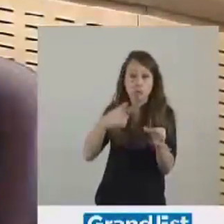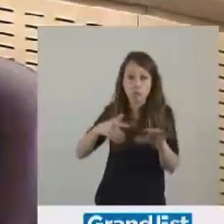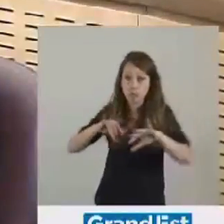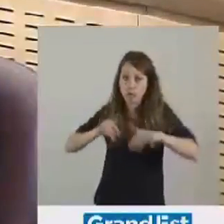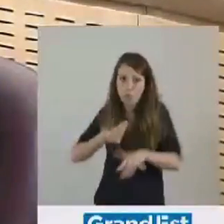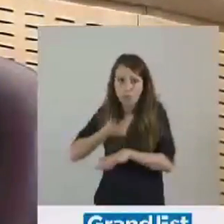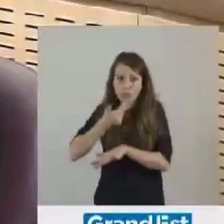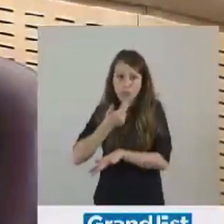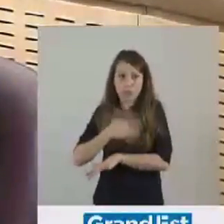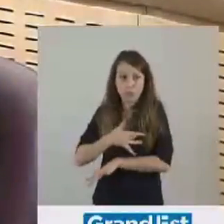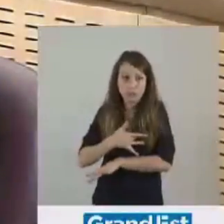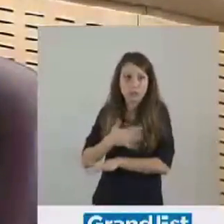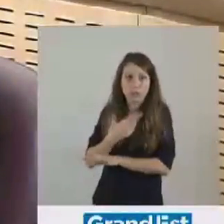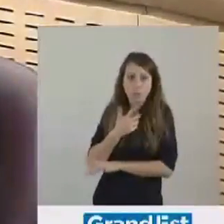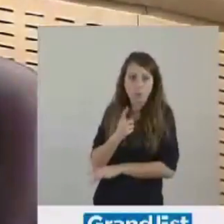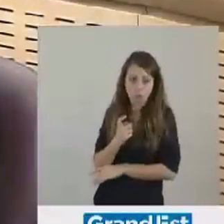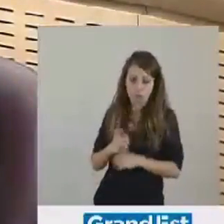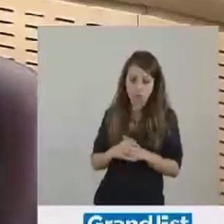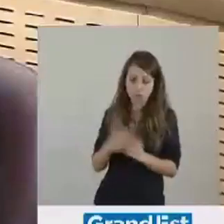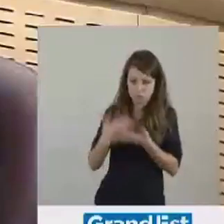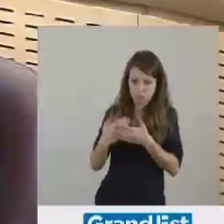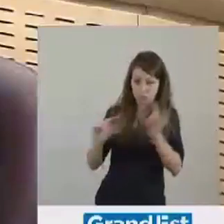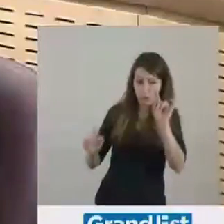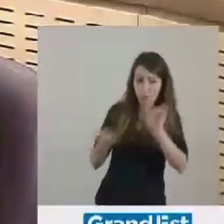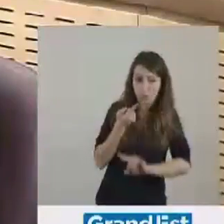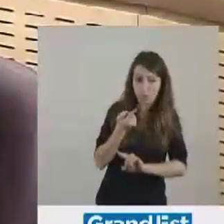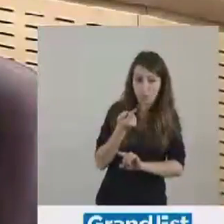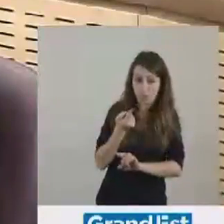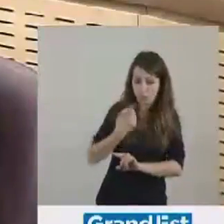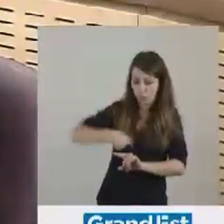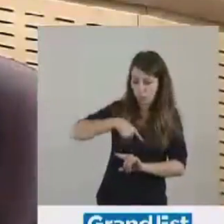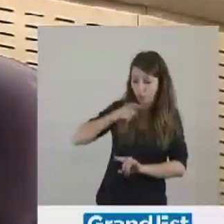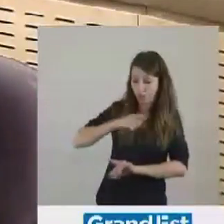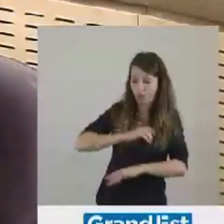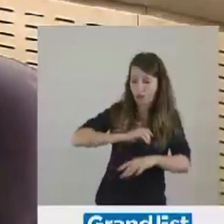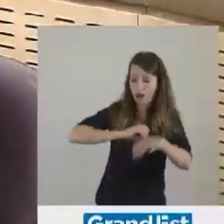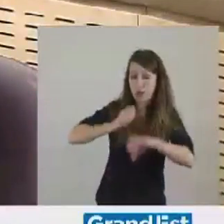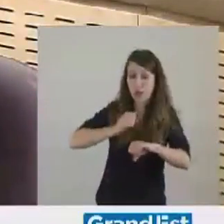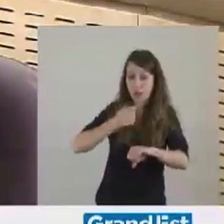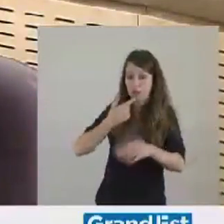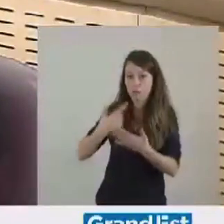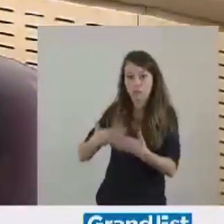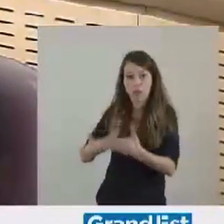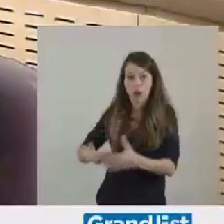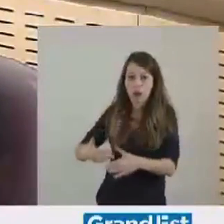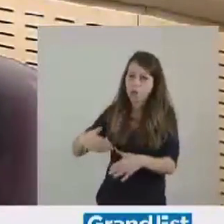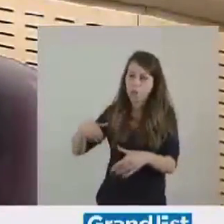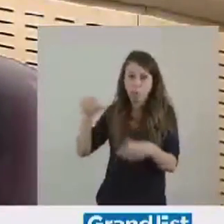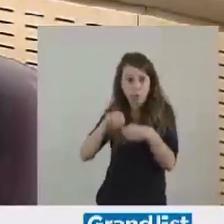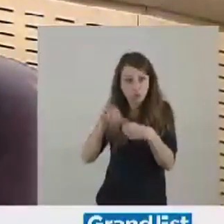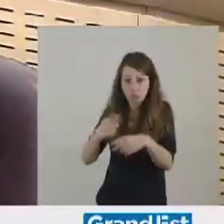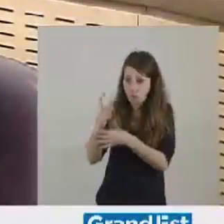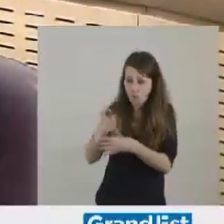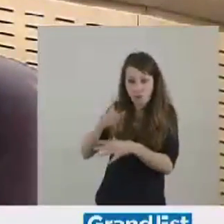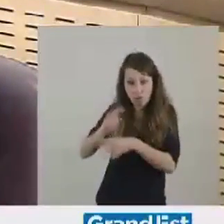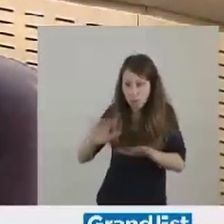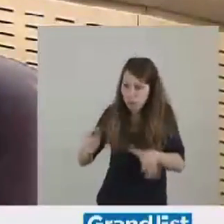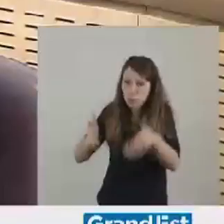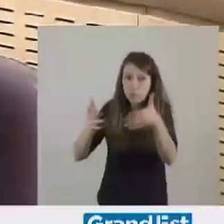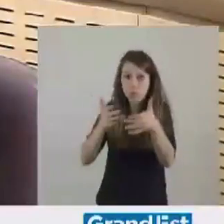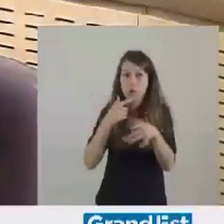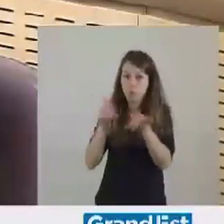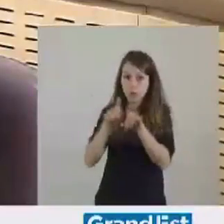telle responsabilité résonne pour nous comme une opportunité, celle d'agir en faveur de cette ressource qu'est l'eau, mais surtout en faveur de nos générations